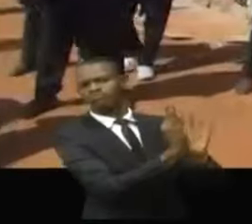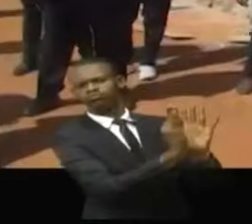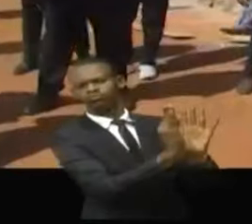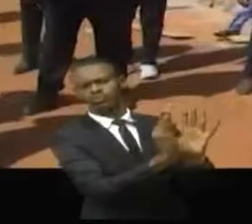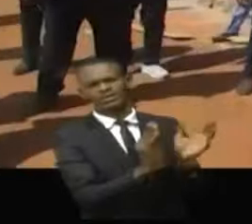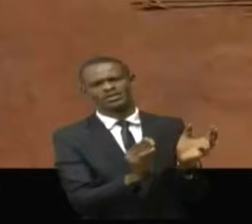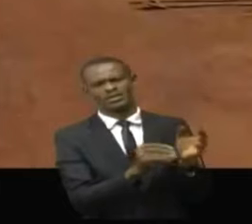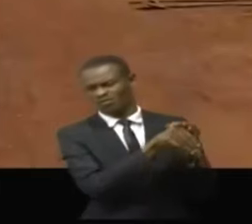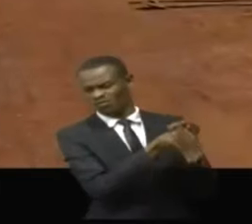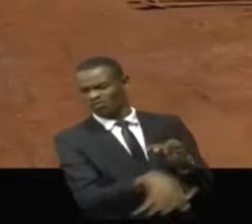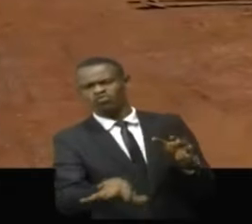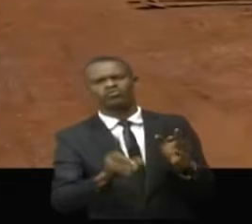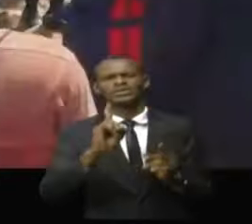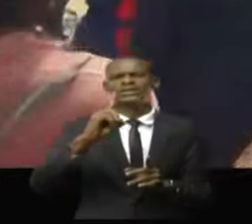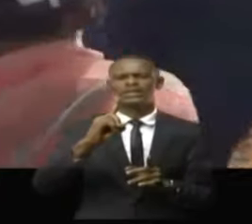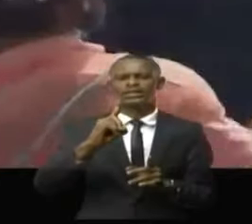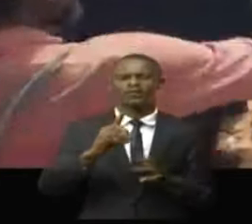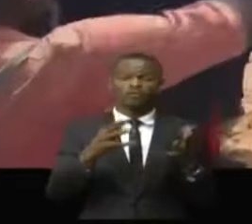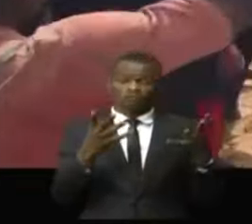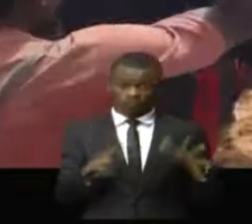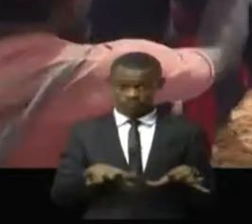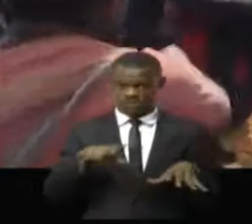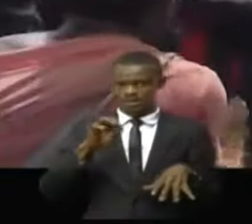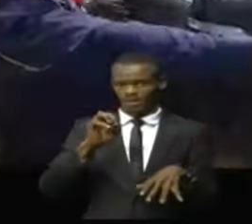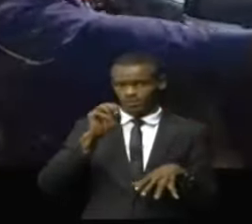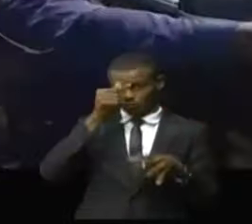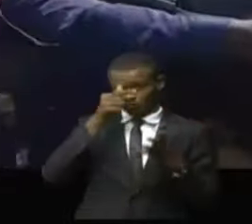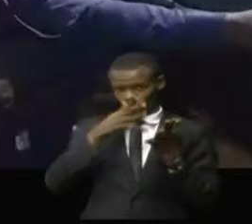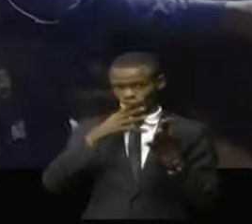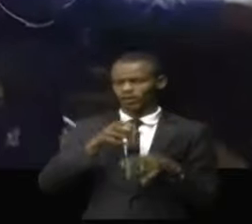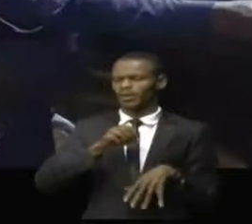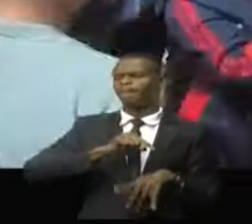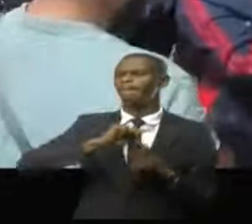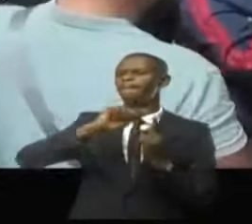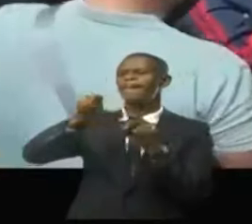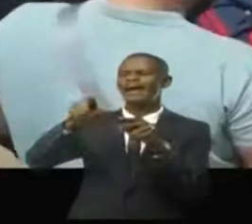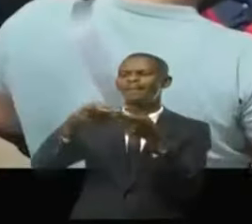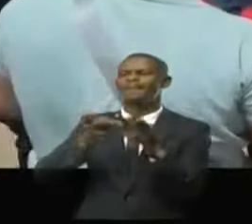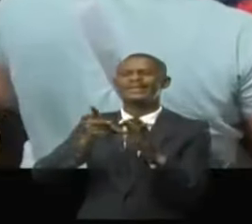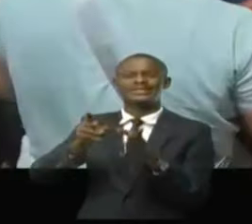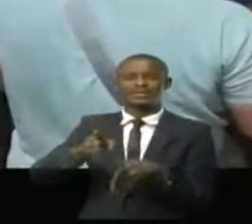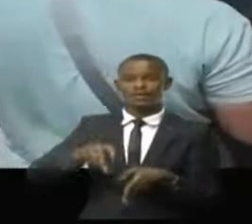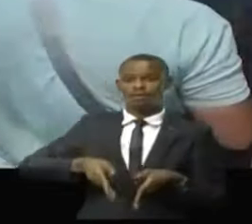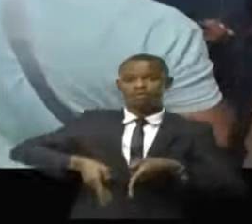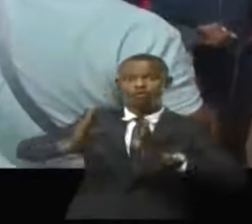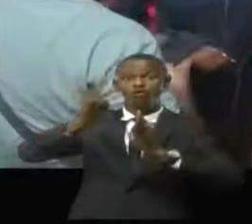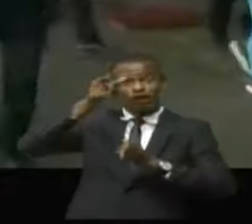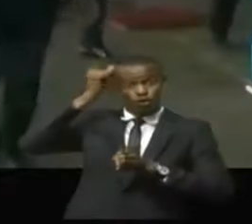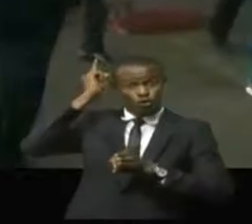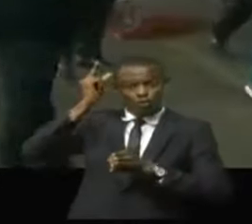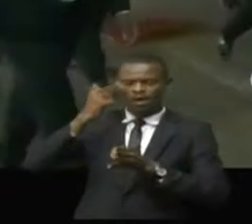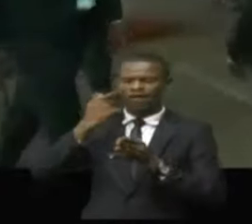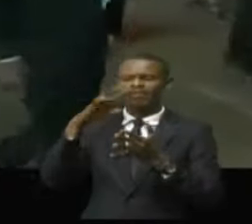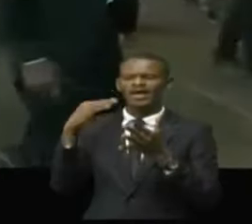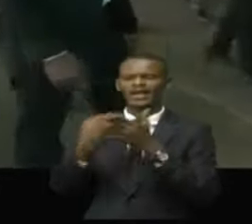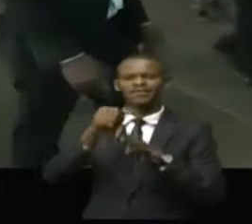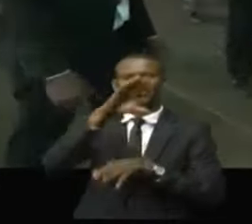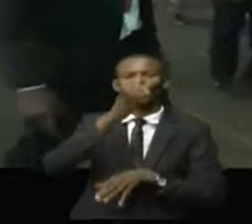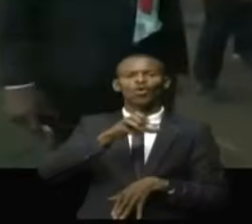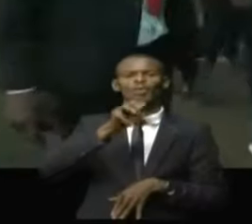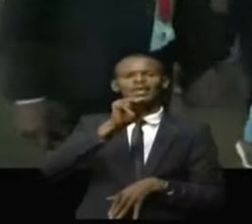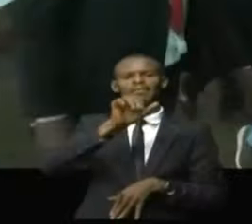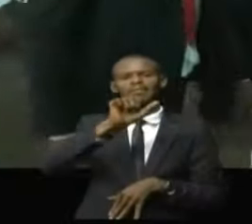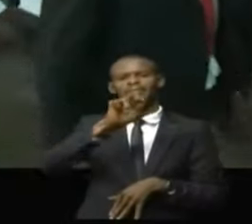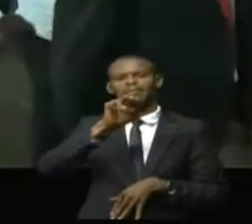stade Lumumba. Dès là, l'autorité provinciale et sa suite font le cap à la commune Mangobo avec une visite guidée à l'usine de